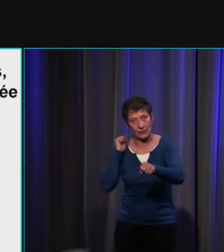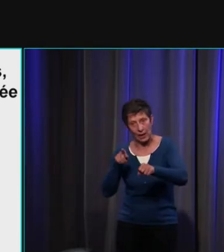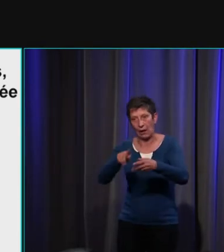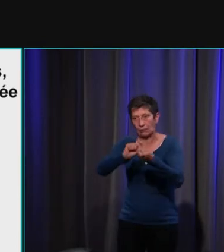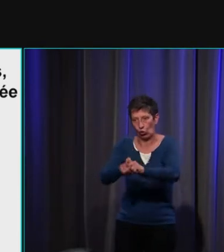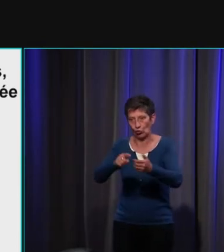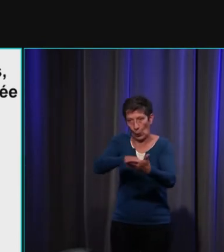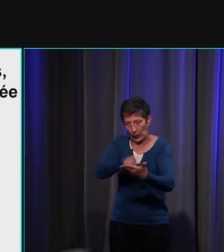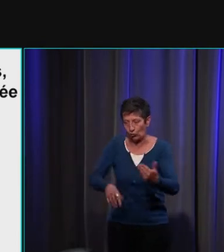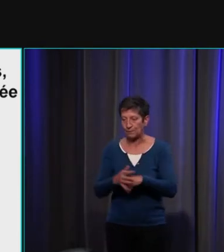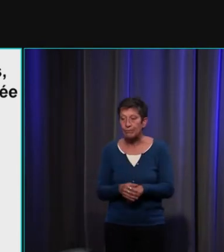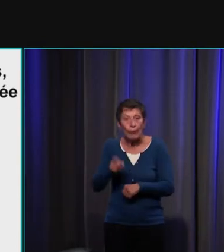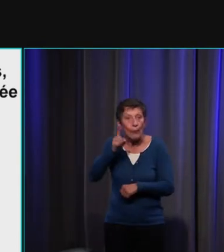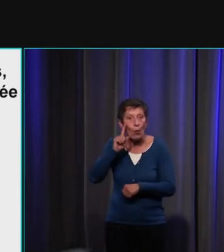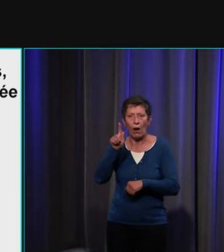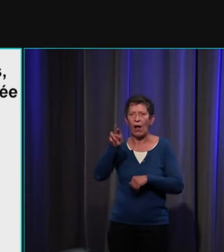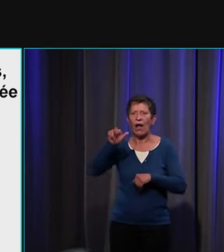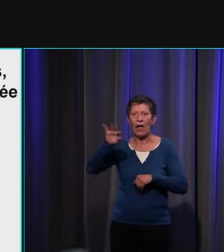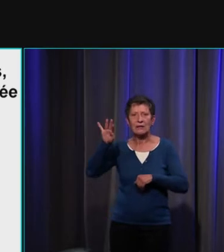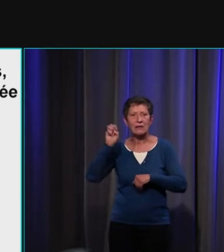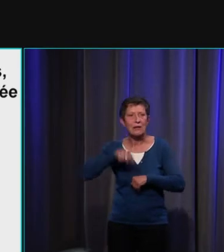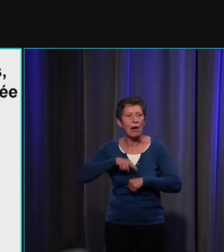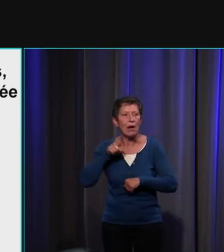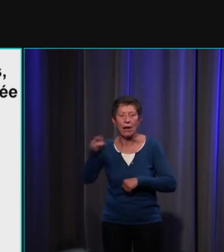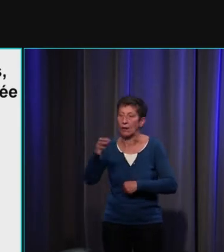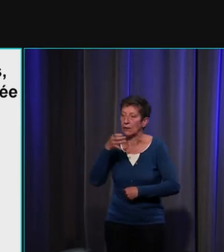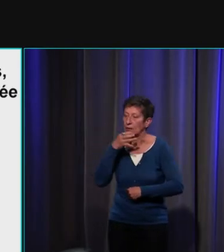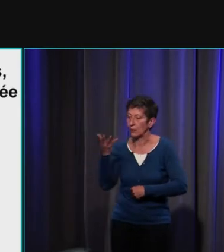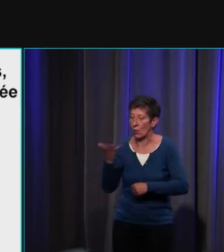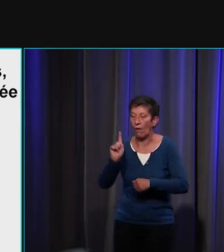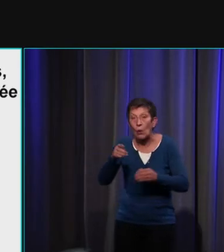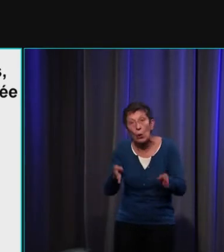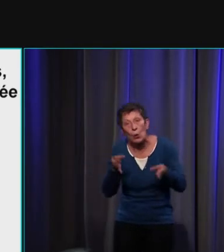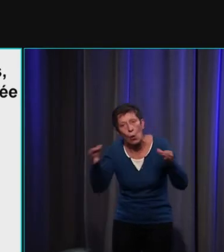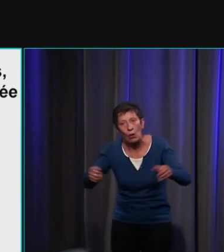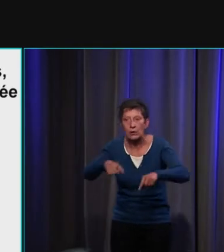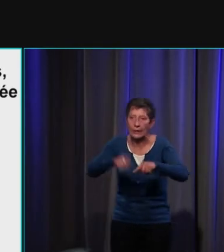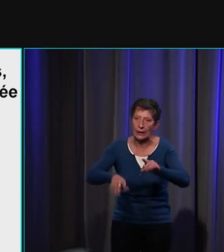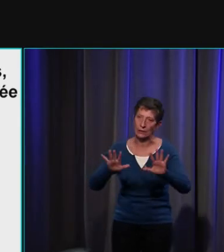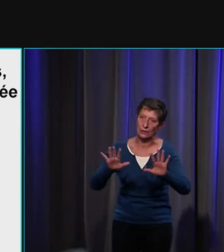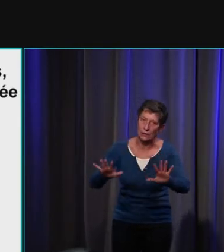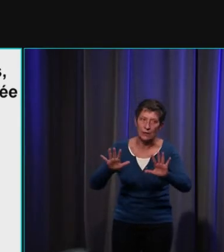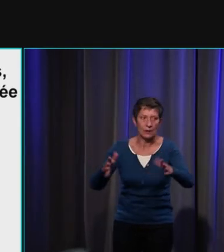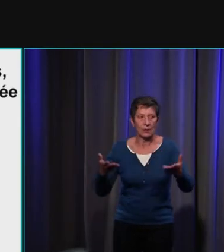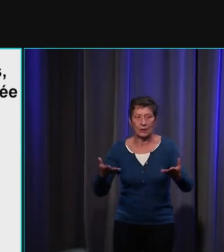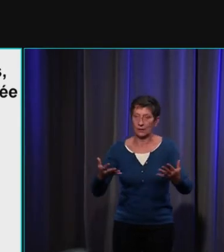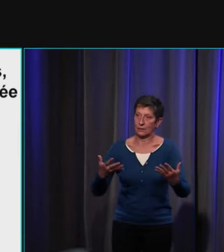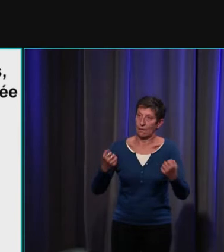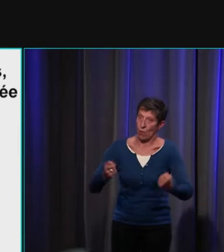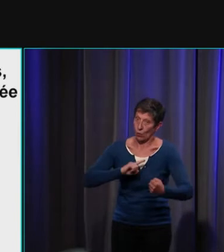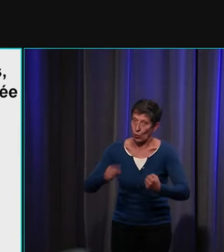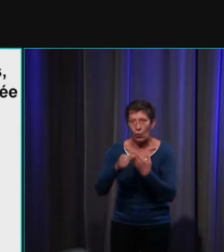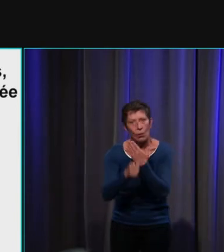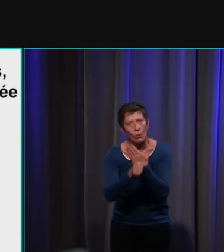alors pourquoi gratien malgré tout a pu dire que bon il fallait lui en sais que c'était pas si fort que ça que les évangiles